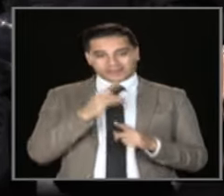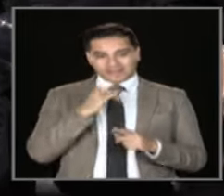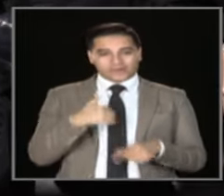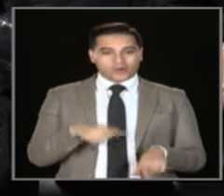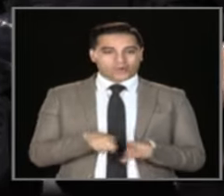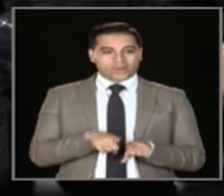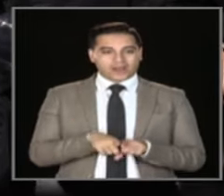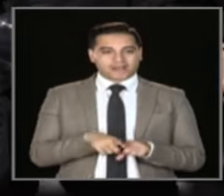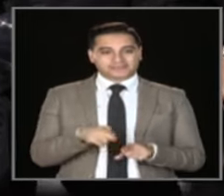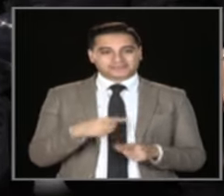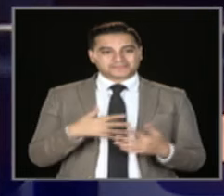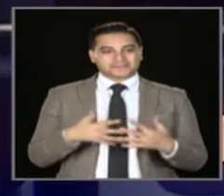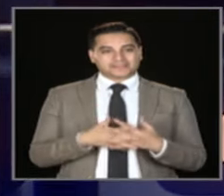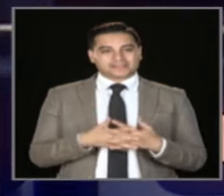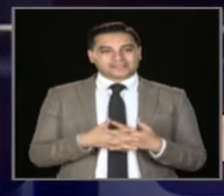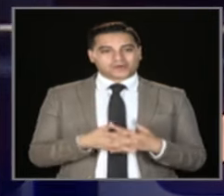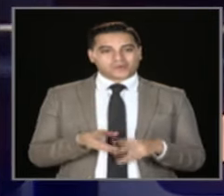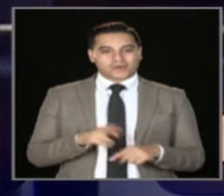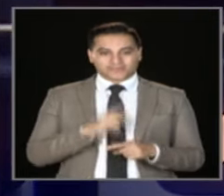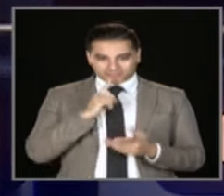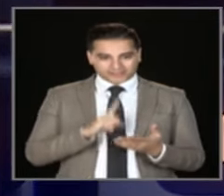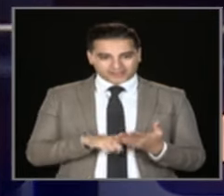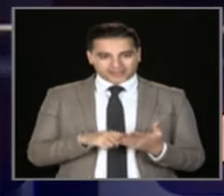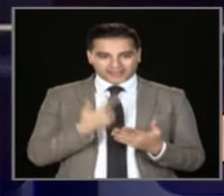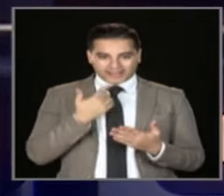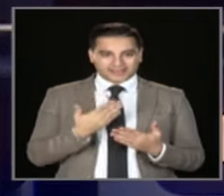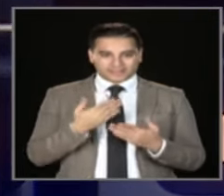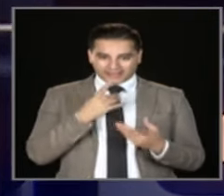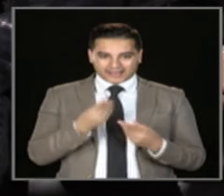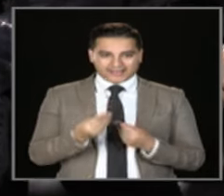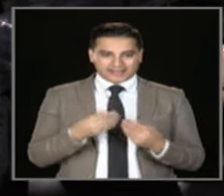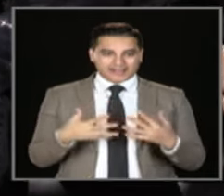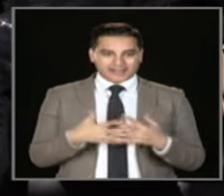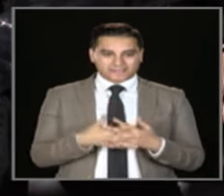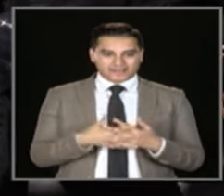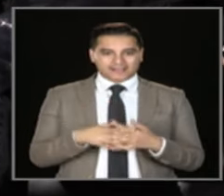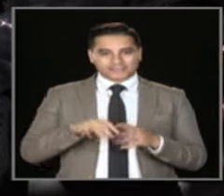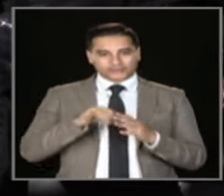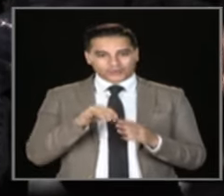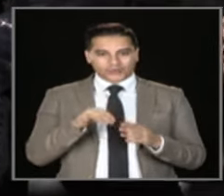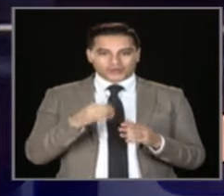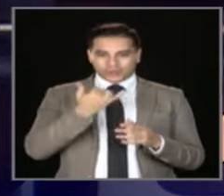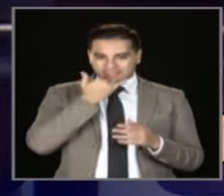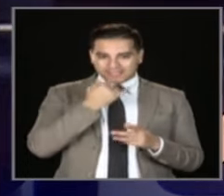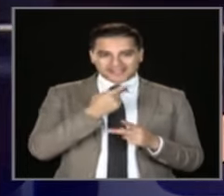اخواتي زادوا واحد بيك يا استاذ محمد، وبصراحة احنا يوميا لازم نناقش بعض في اي حاجة. ستوري ينزله على الواتس.